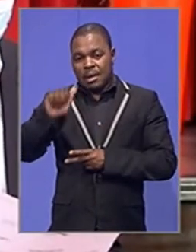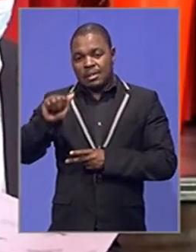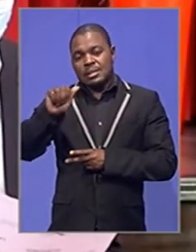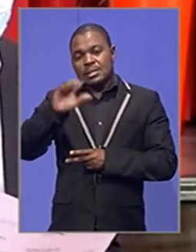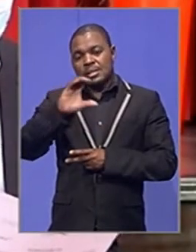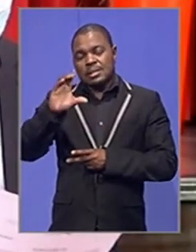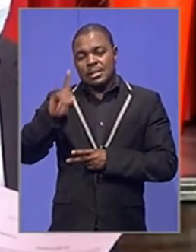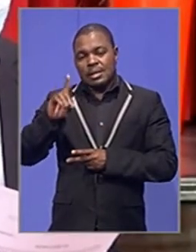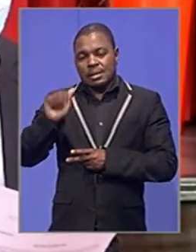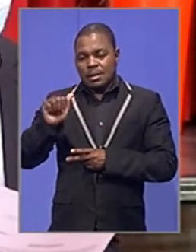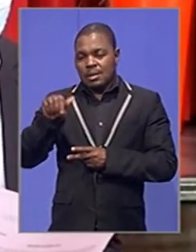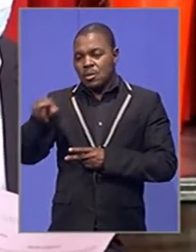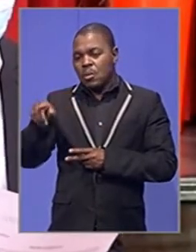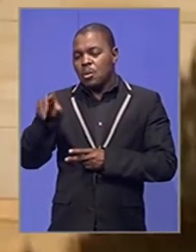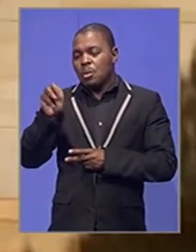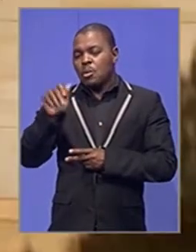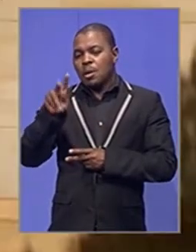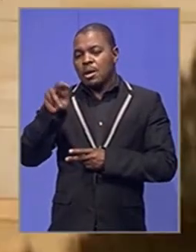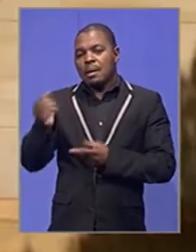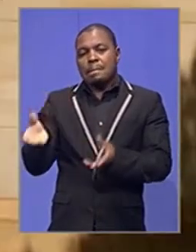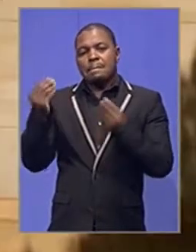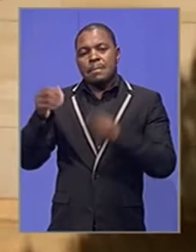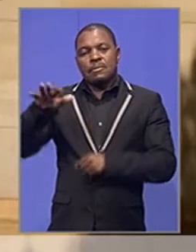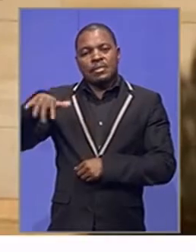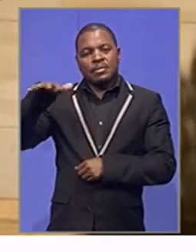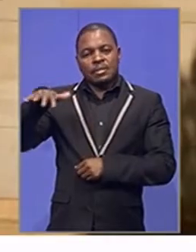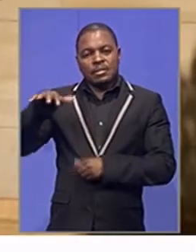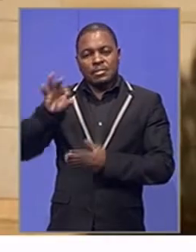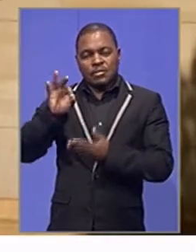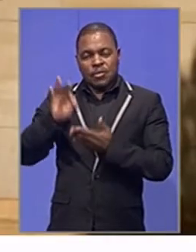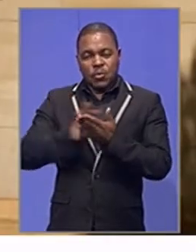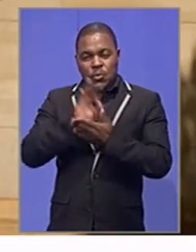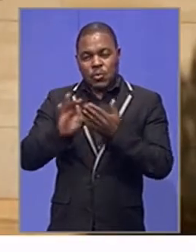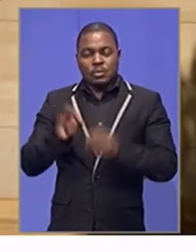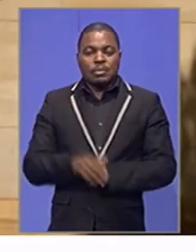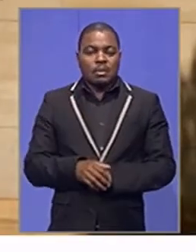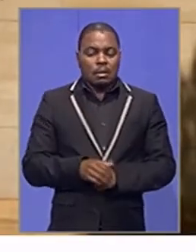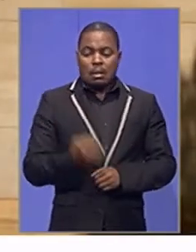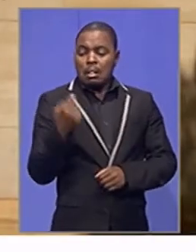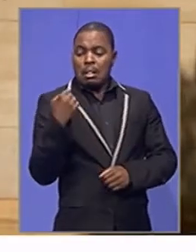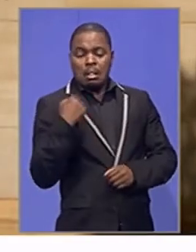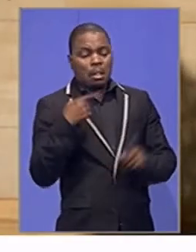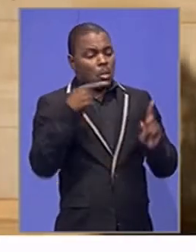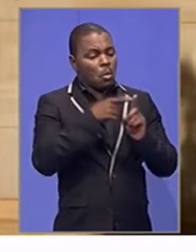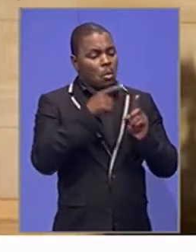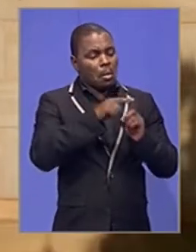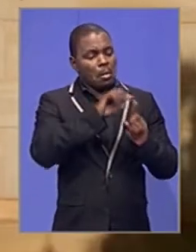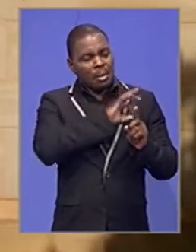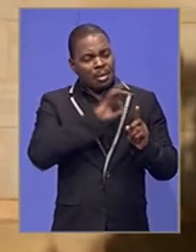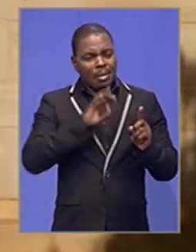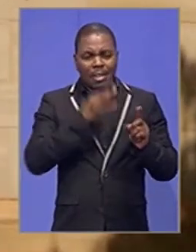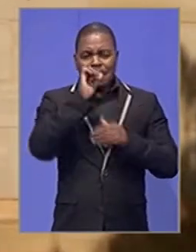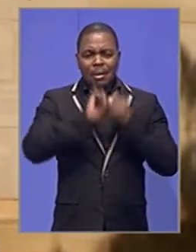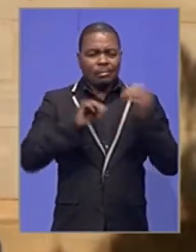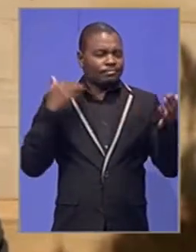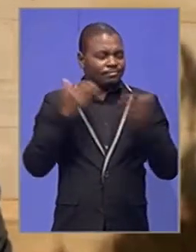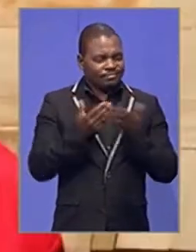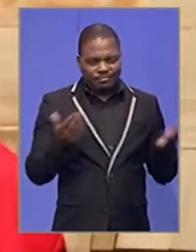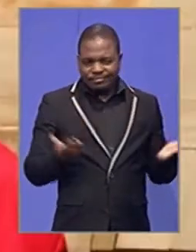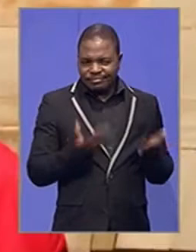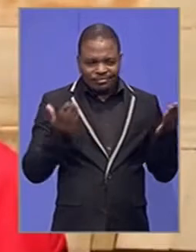a bone divoutu di le 15. The last 3 months that he was the mayor, nothing really happened. Service delivery is very